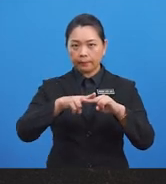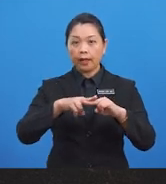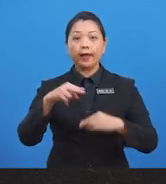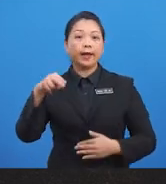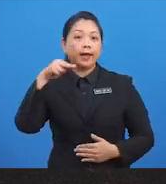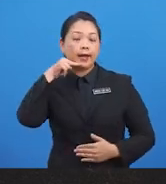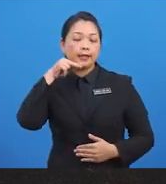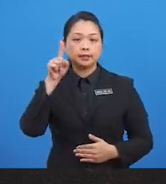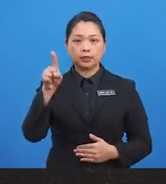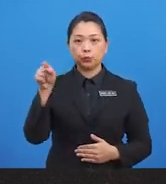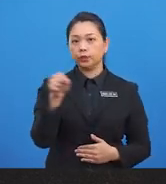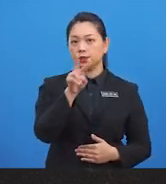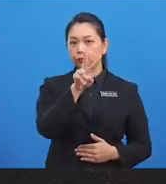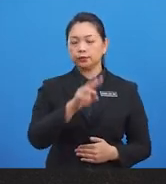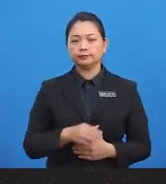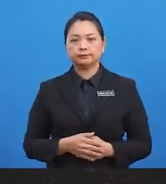1 hingga 2.